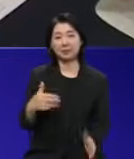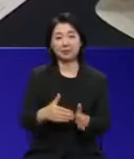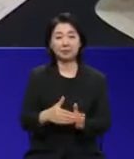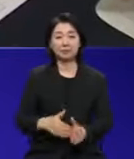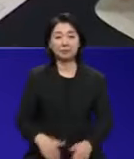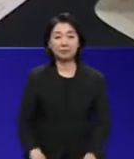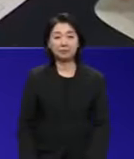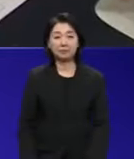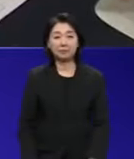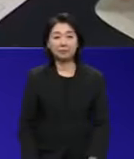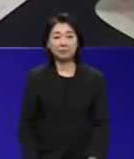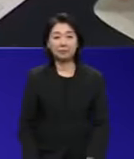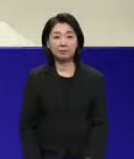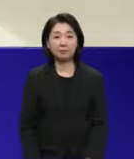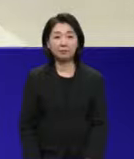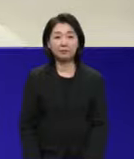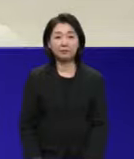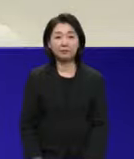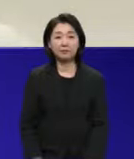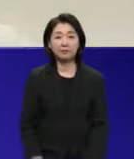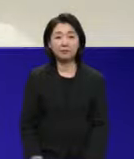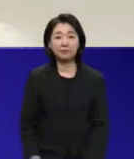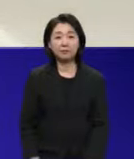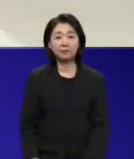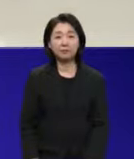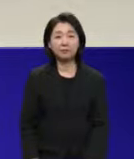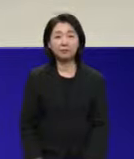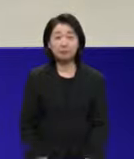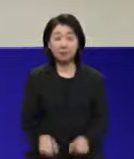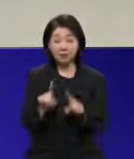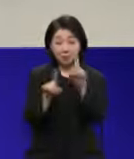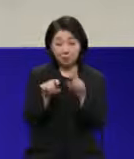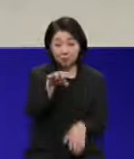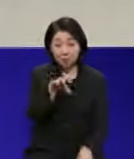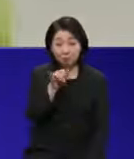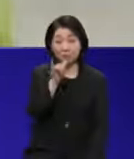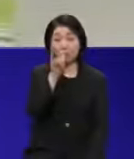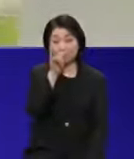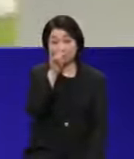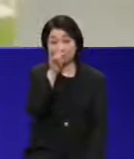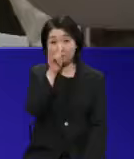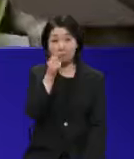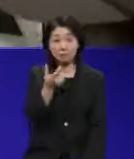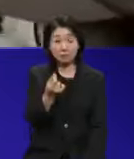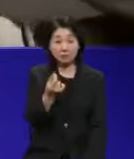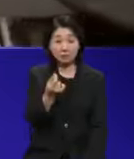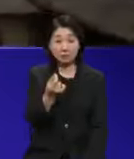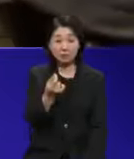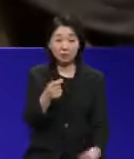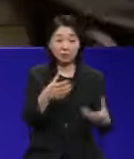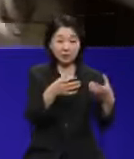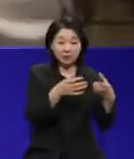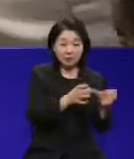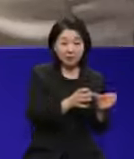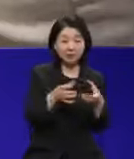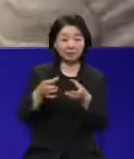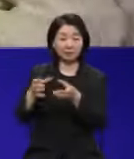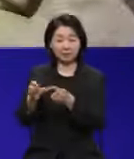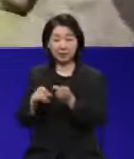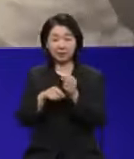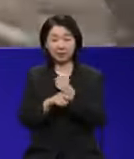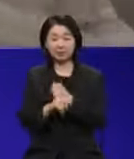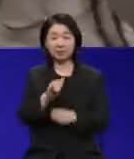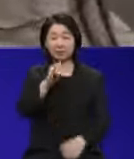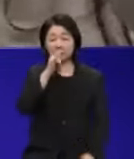있습니다네 알겠습니다 교수님 뭐 접전지 얘기도 하기는 했지만 각 당에서 좀 가장 의미